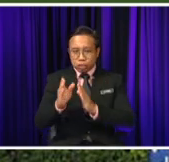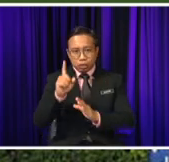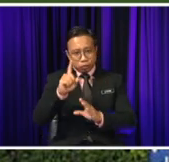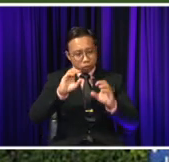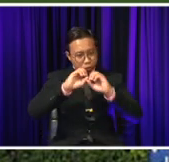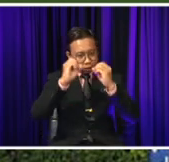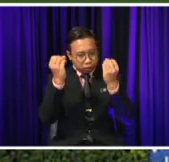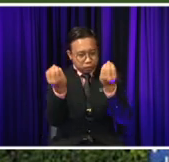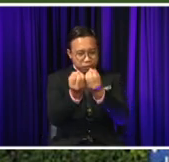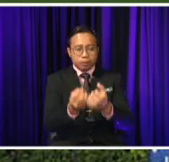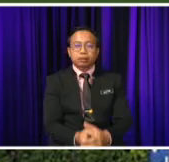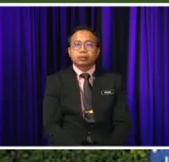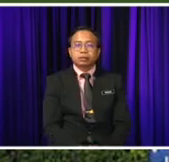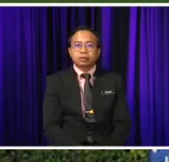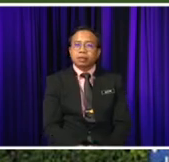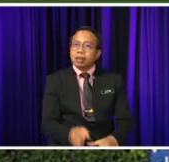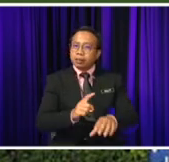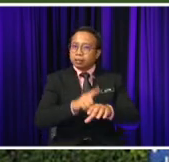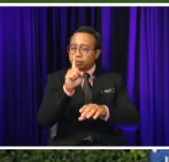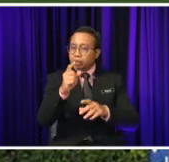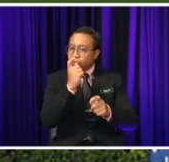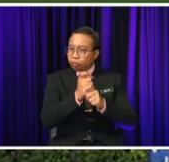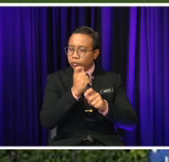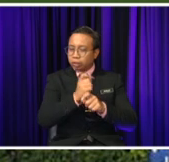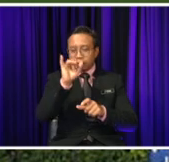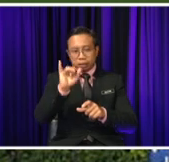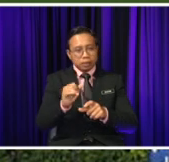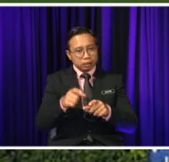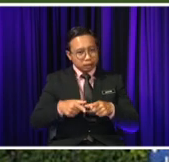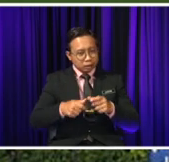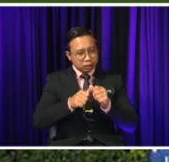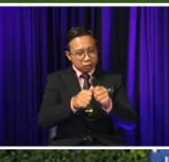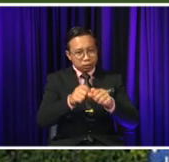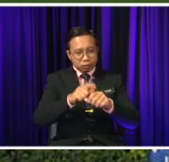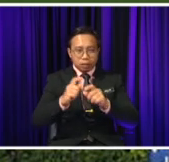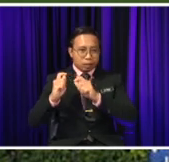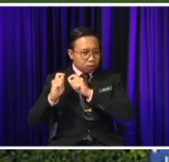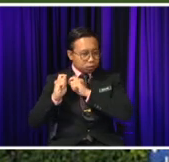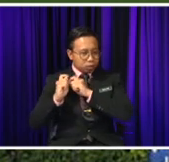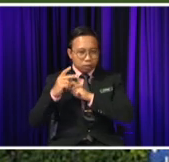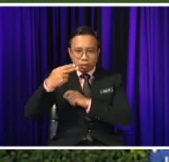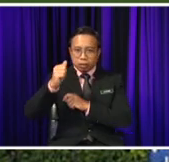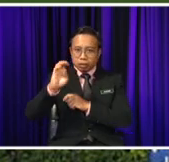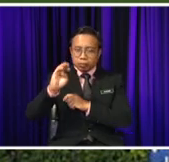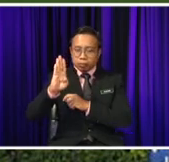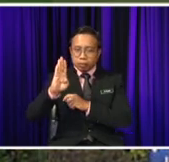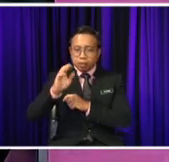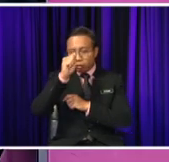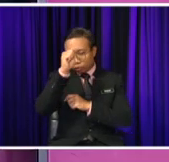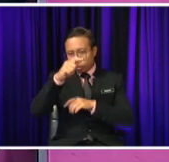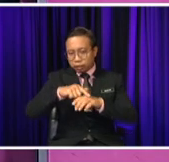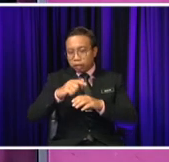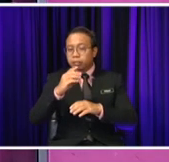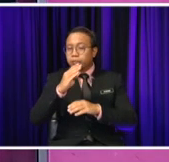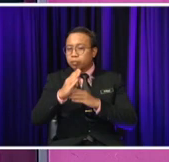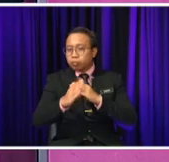Oke terhadap satu tugas yang selari dengan tanggung jawab sebagai hamba Allah di muka bumi ini di